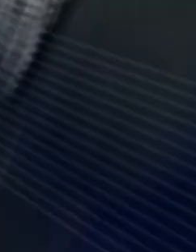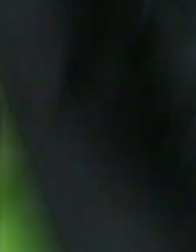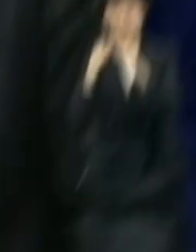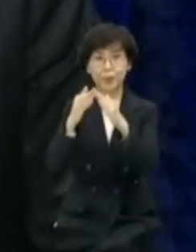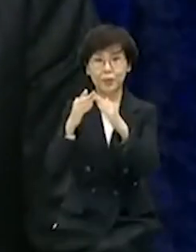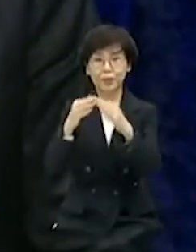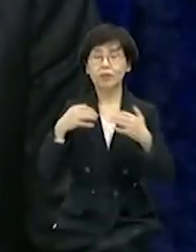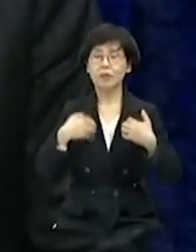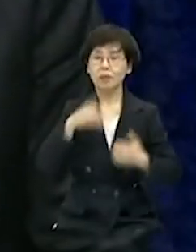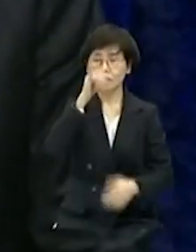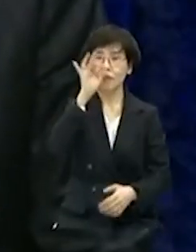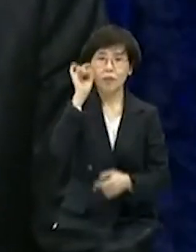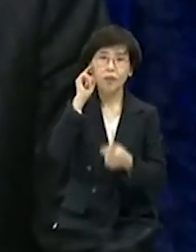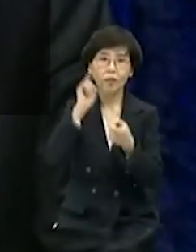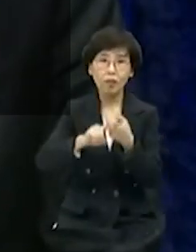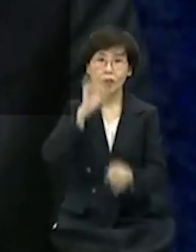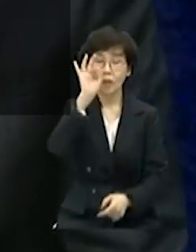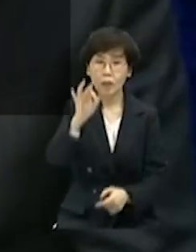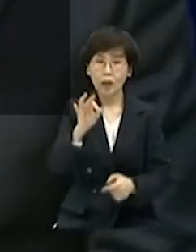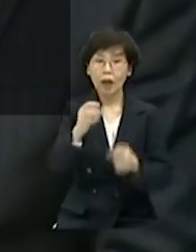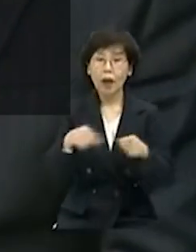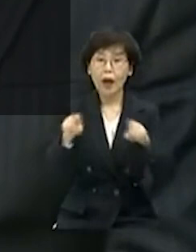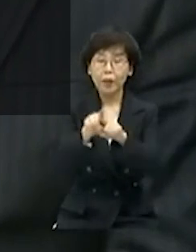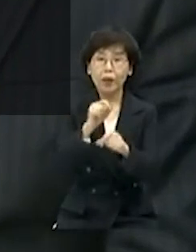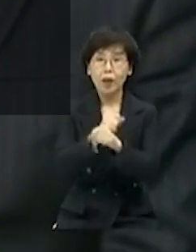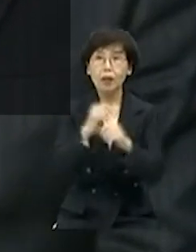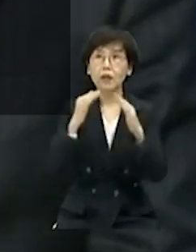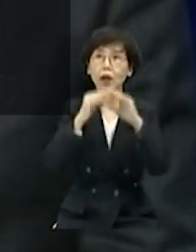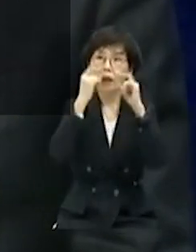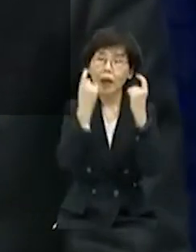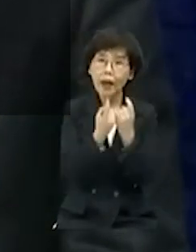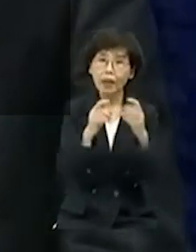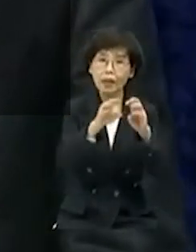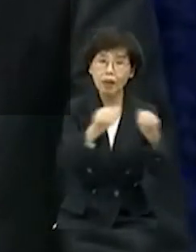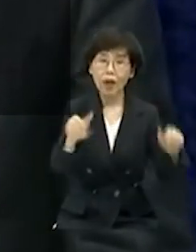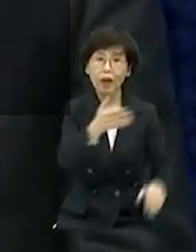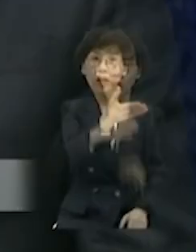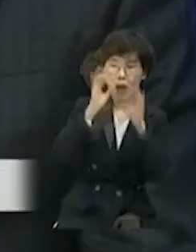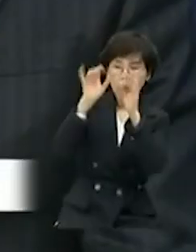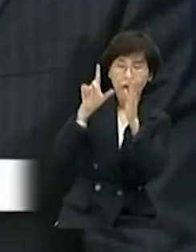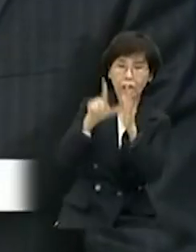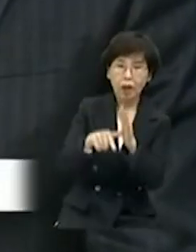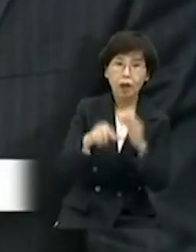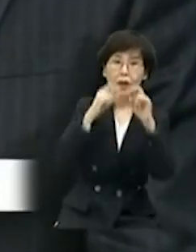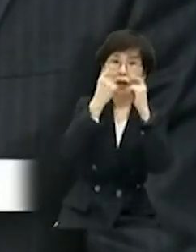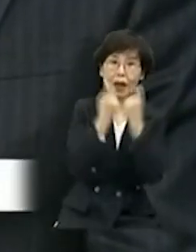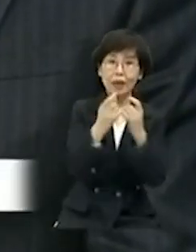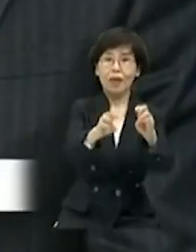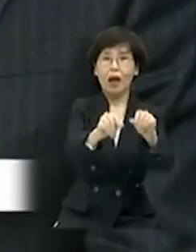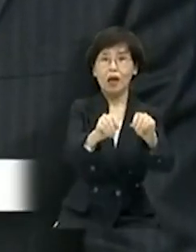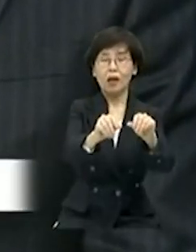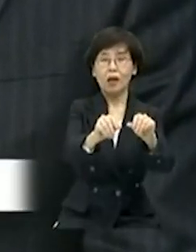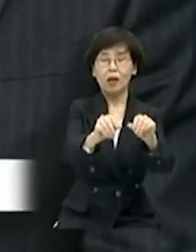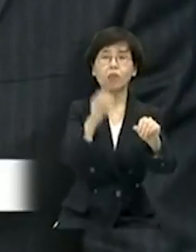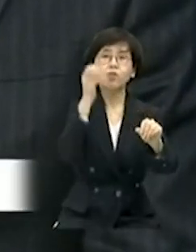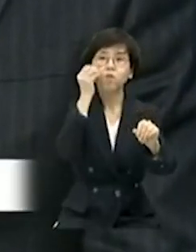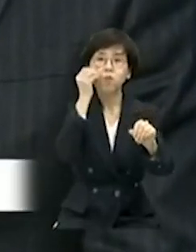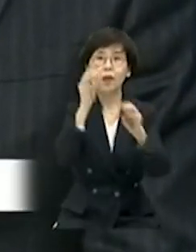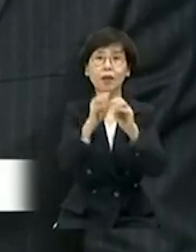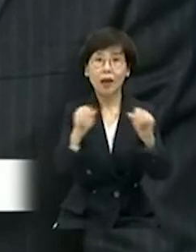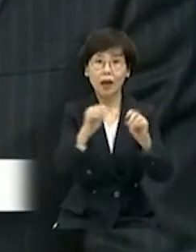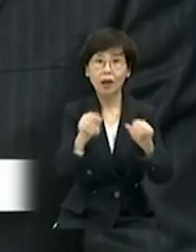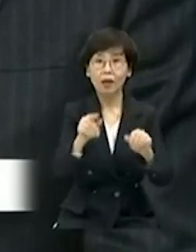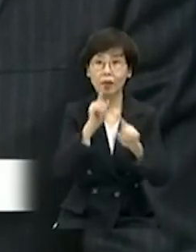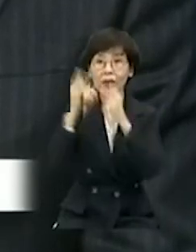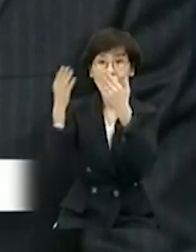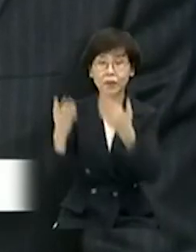드리겠습니다. 상생주택, 민간토지 임차형 공공주택 맞습니까? 민간 토지, 안 쓰이는 토지라는